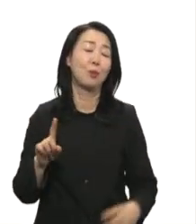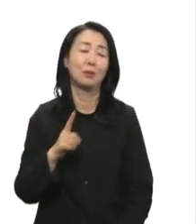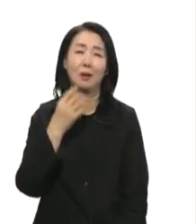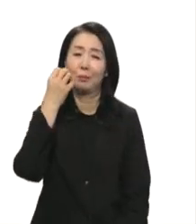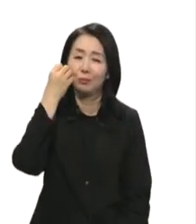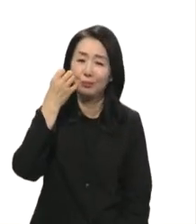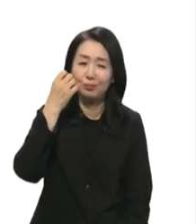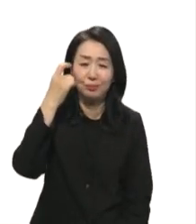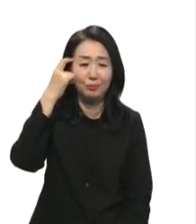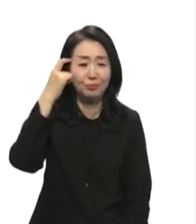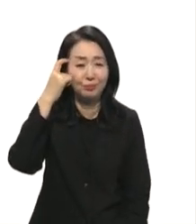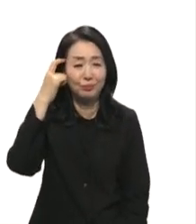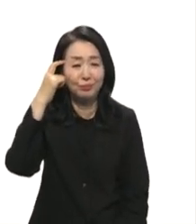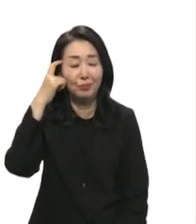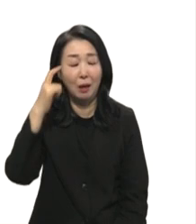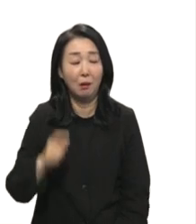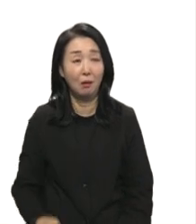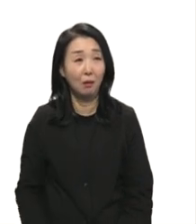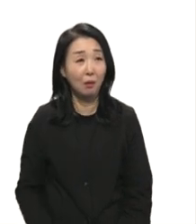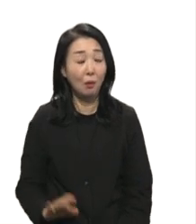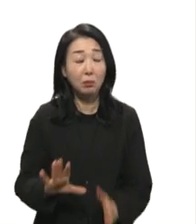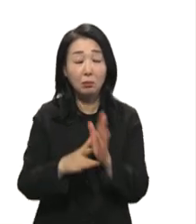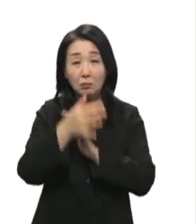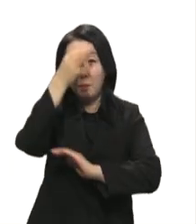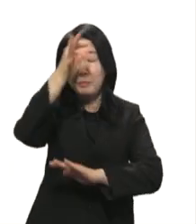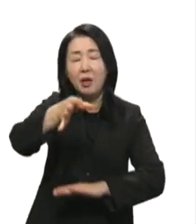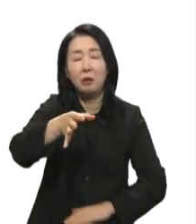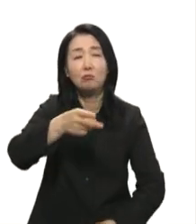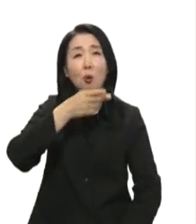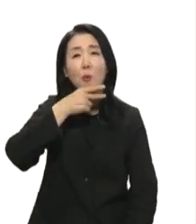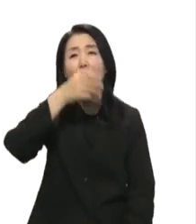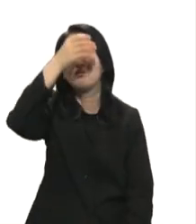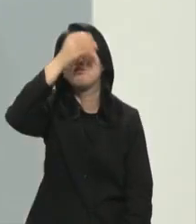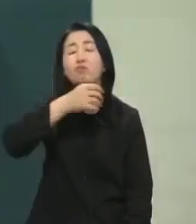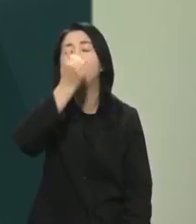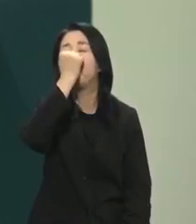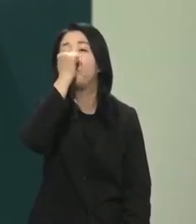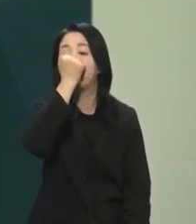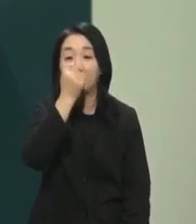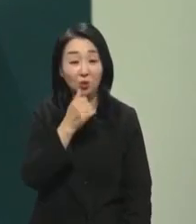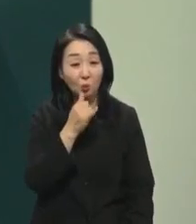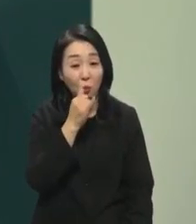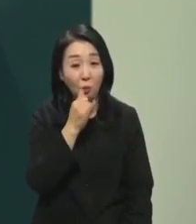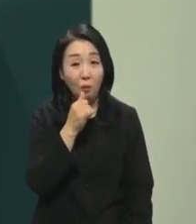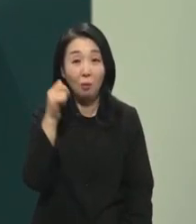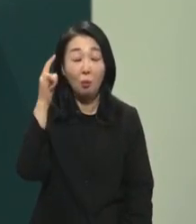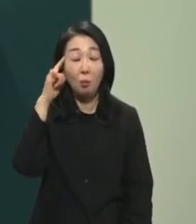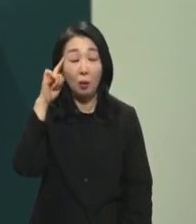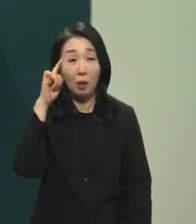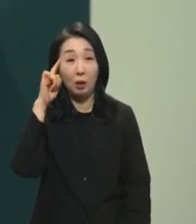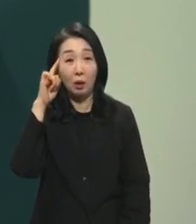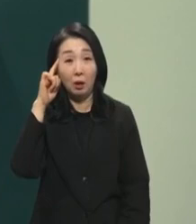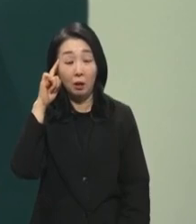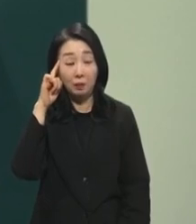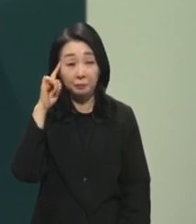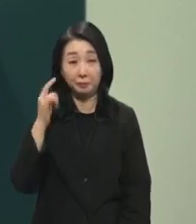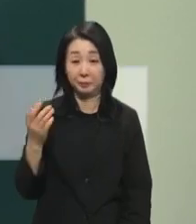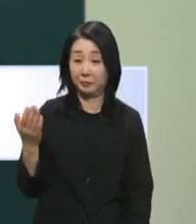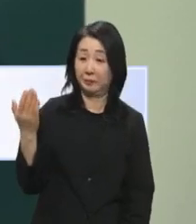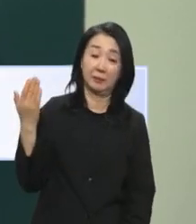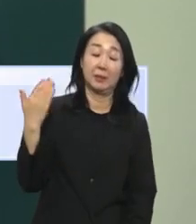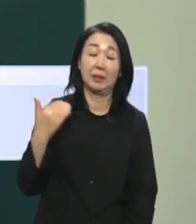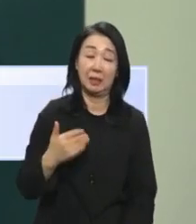이상한 점은 어떤 경우에도 사과를 안 합니다 어 그러니까 사실은 대규모 참사로 사람이 이제 많이